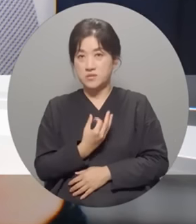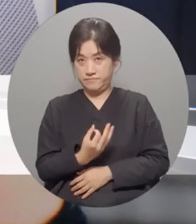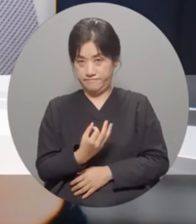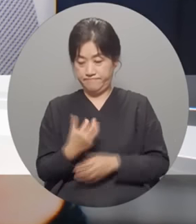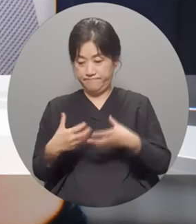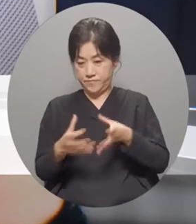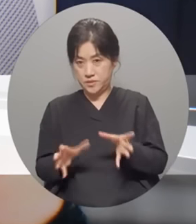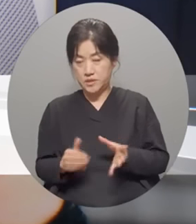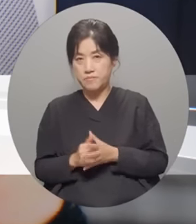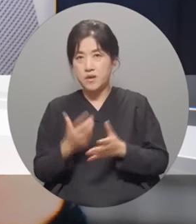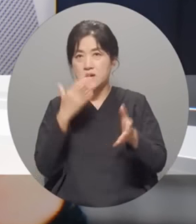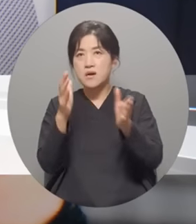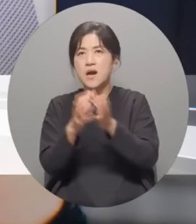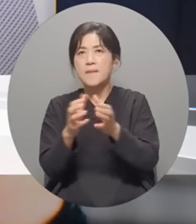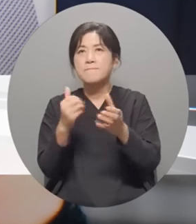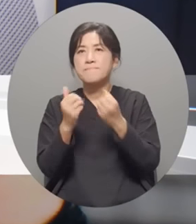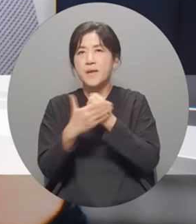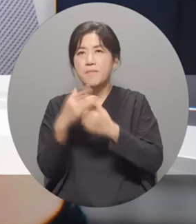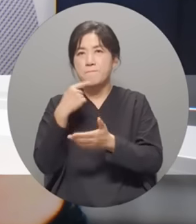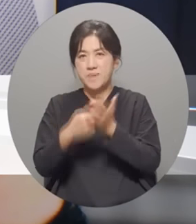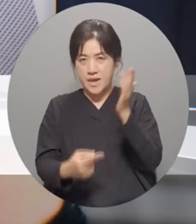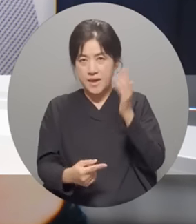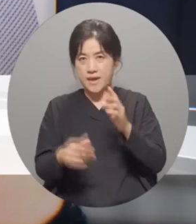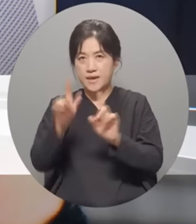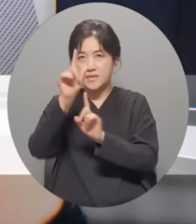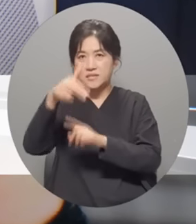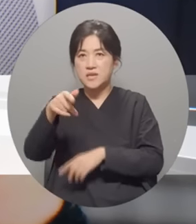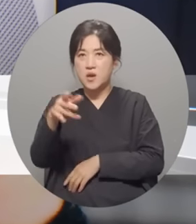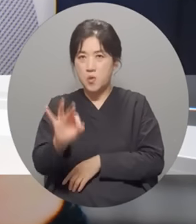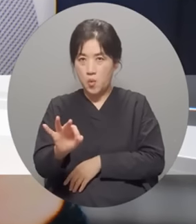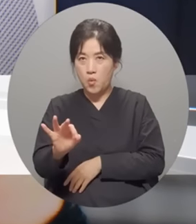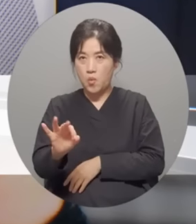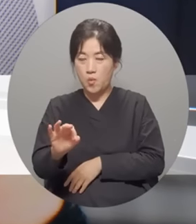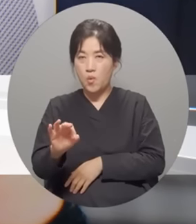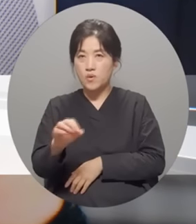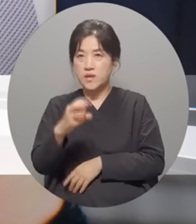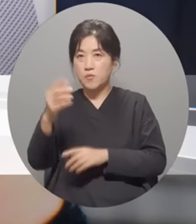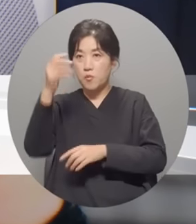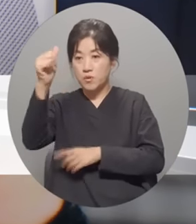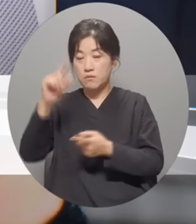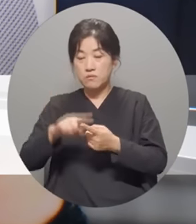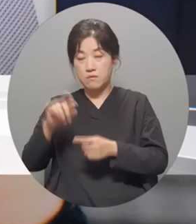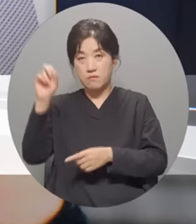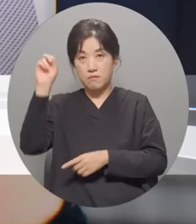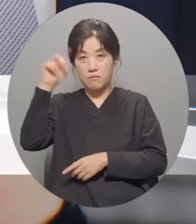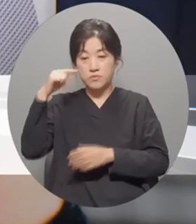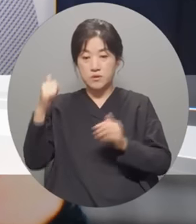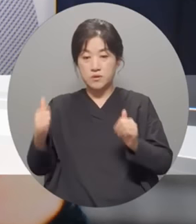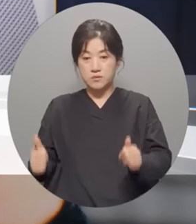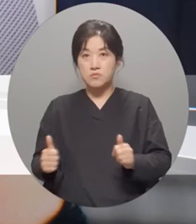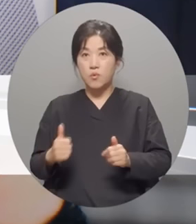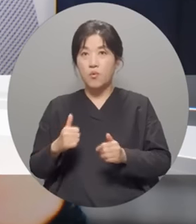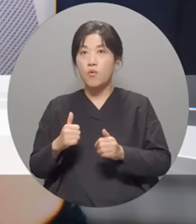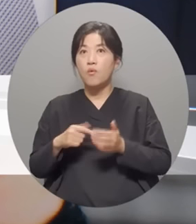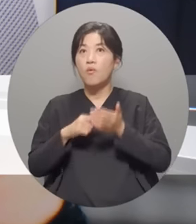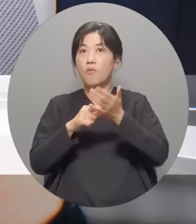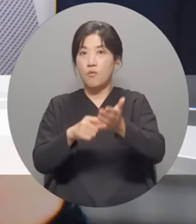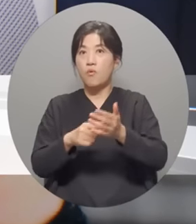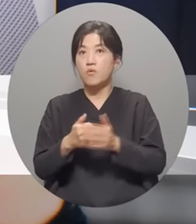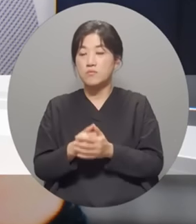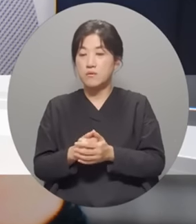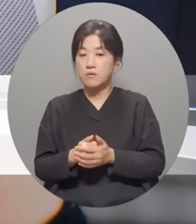피해를 입었다며 이재용 삼성 회장 등을 상대로 갑자기 손해 배상 소송을 냈습니다 뒤늦은 소송